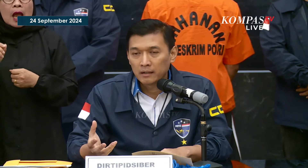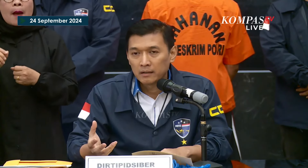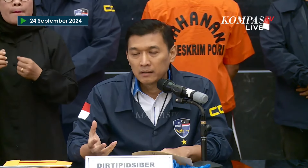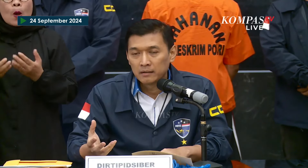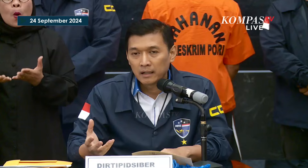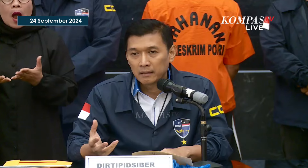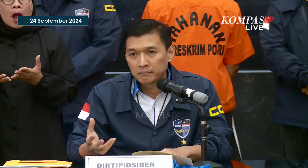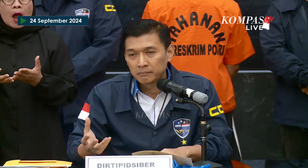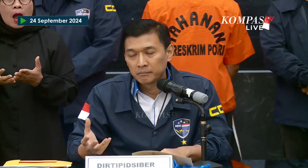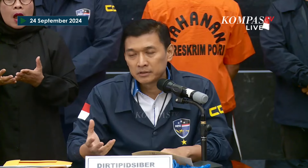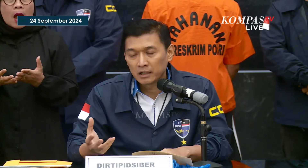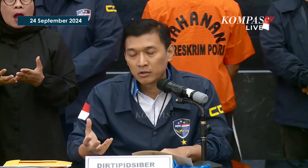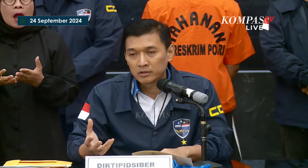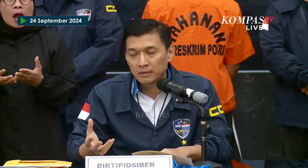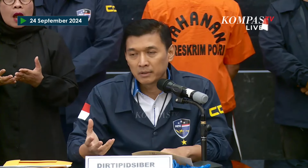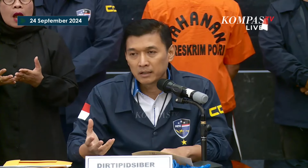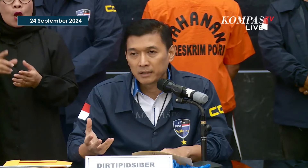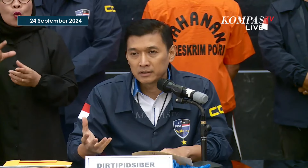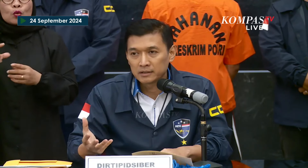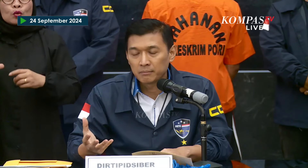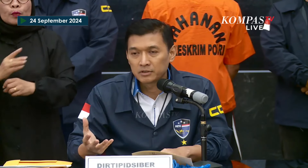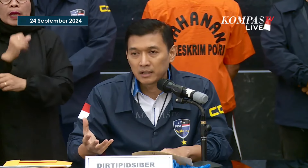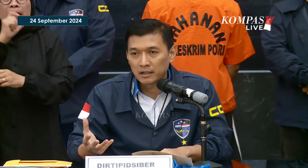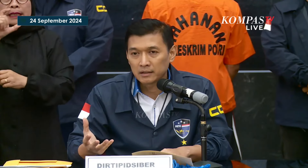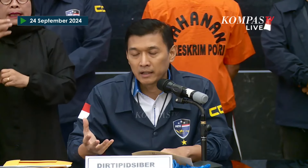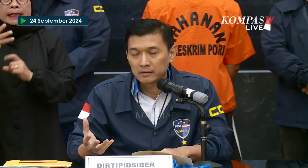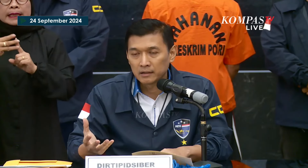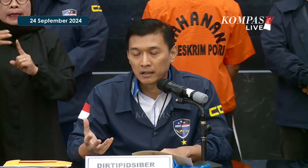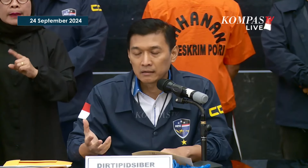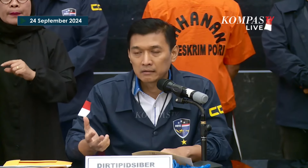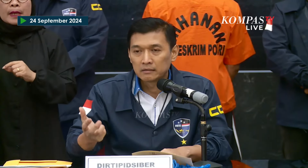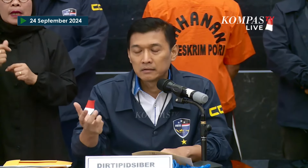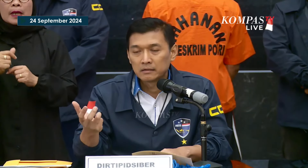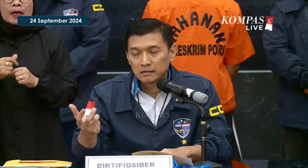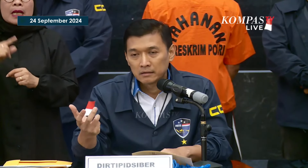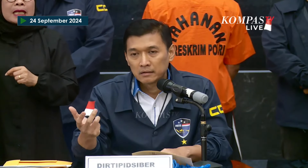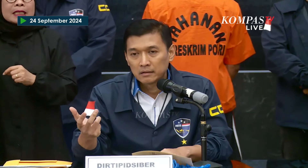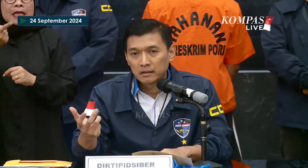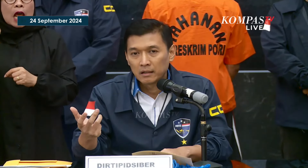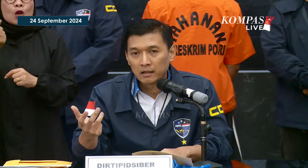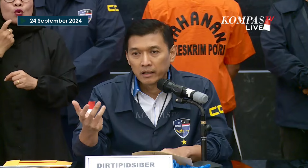bahwa dalam bicara di ruang cyber pasti kita bicara terkait dengan